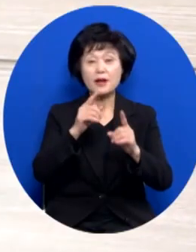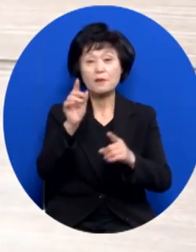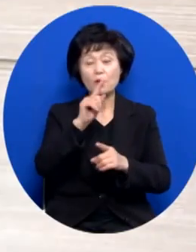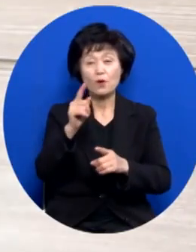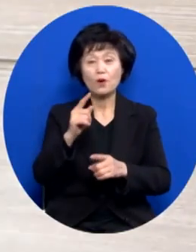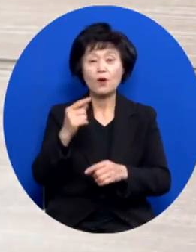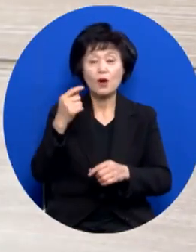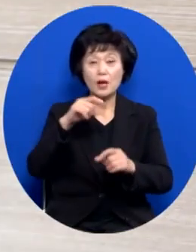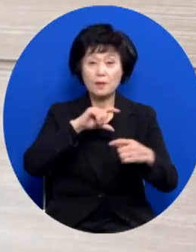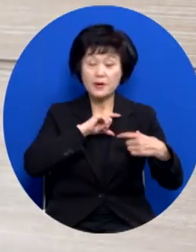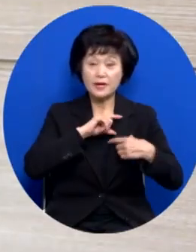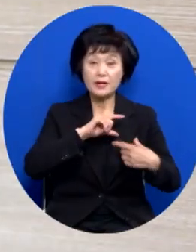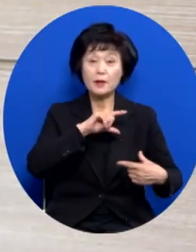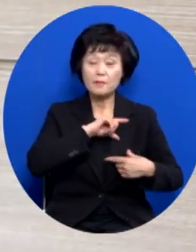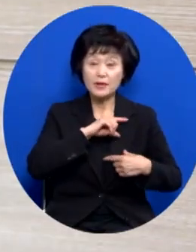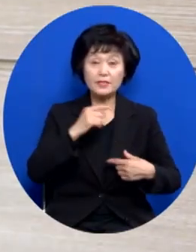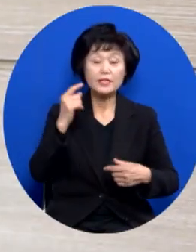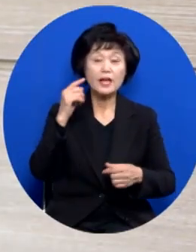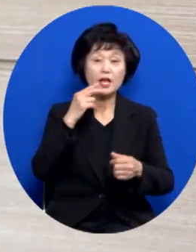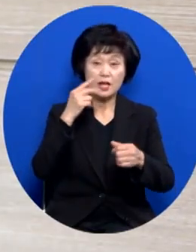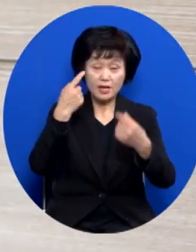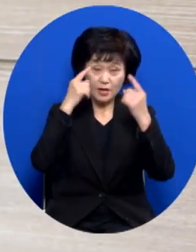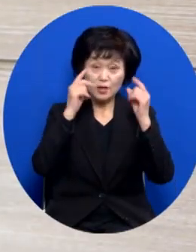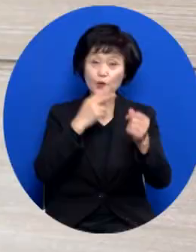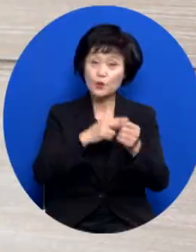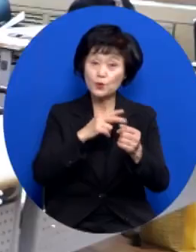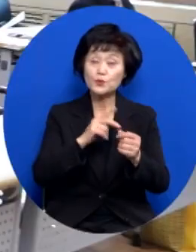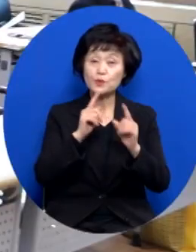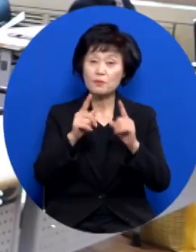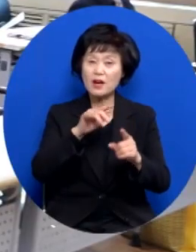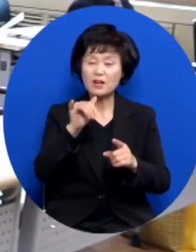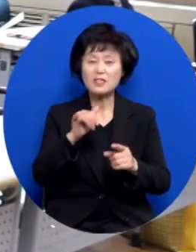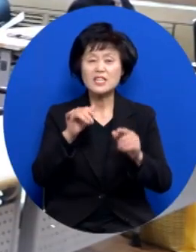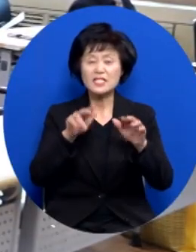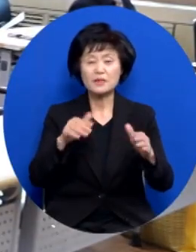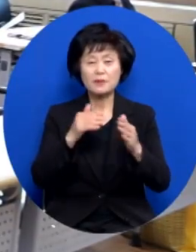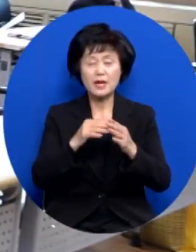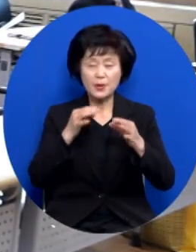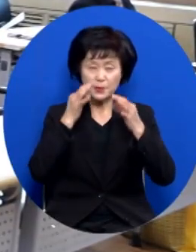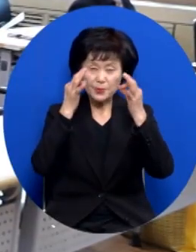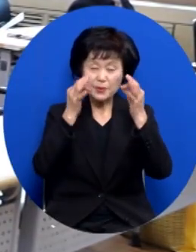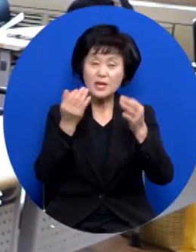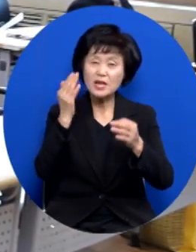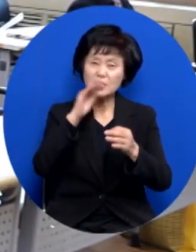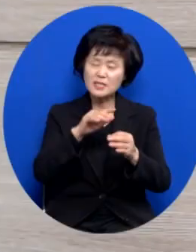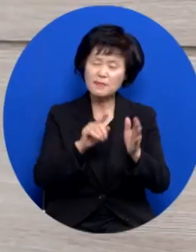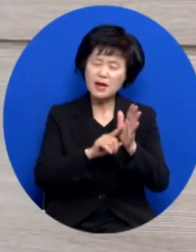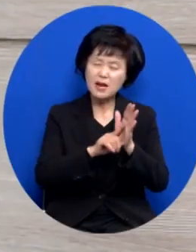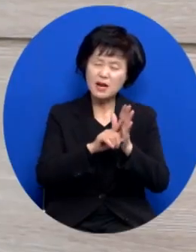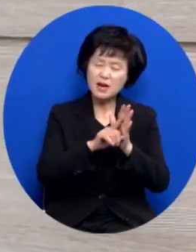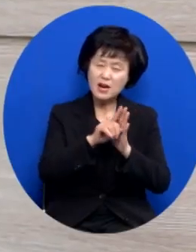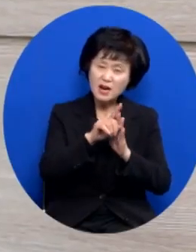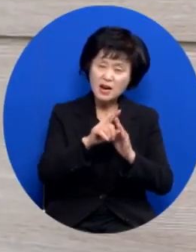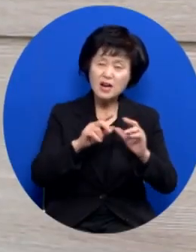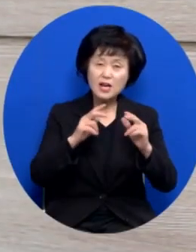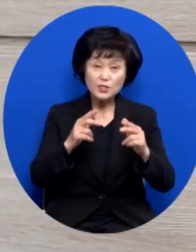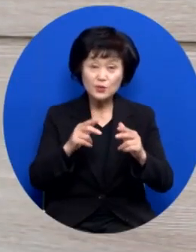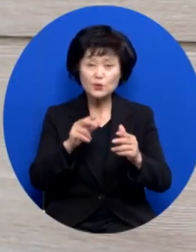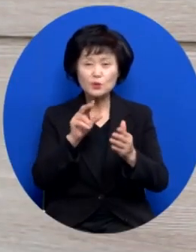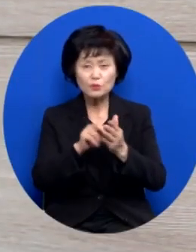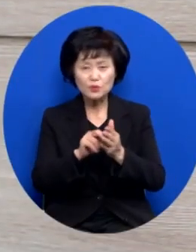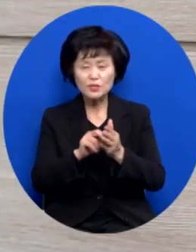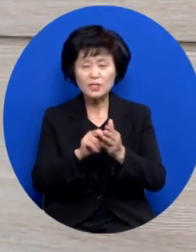교육 전문가이며 과학자로 적극적인 기술 정책 제안에 힘써왔지만 불타는 지구로 급변했다며 생존